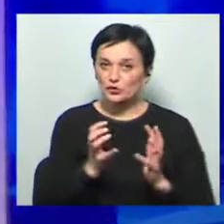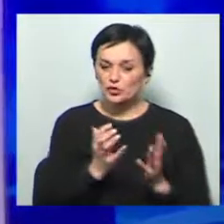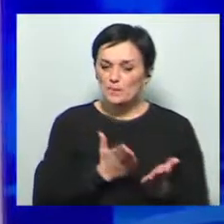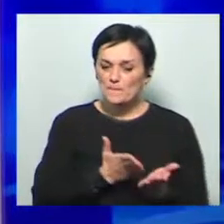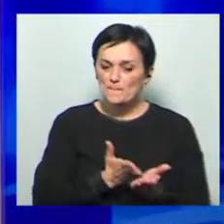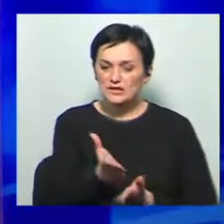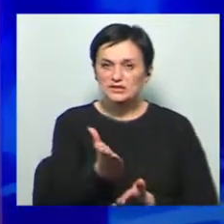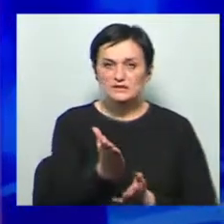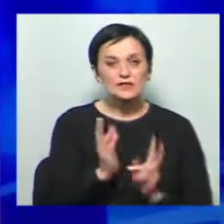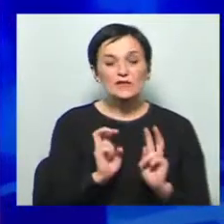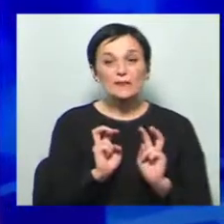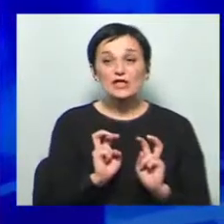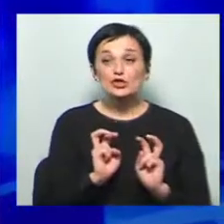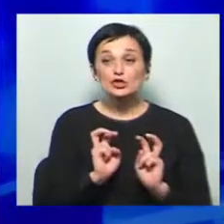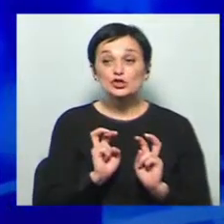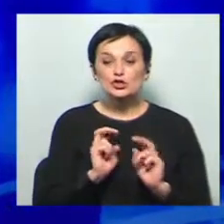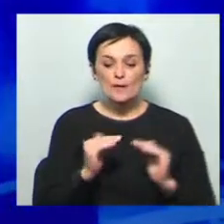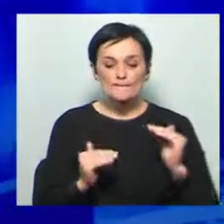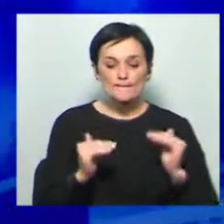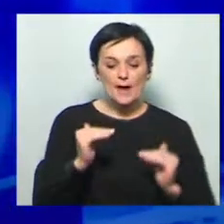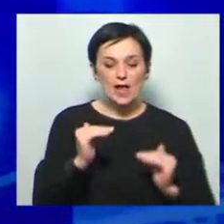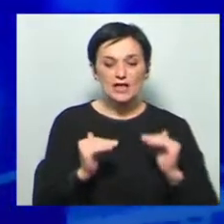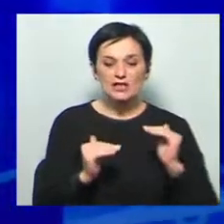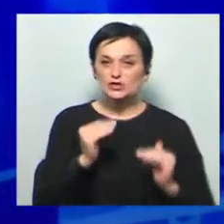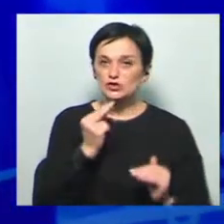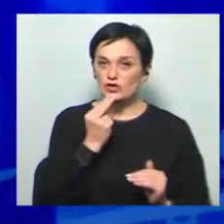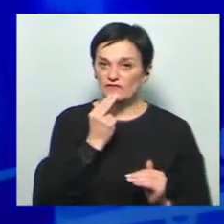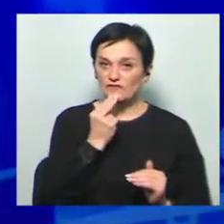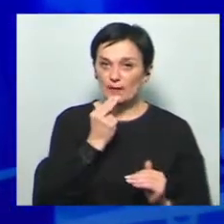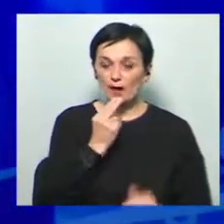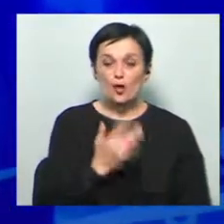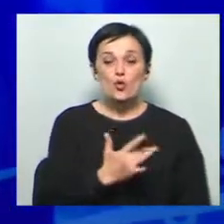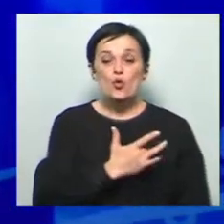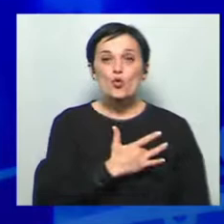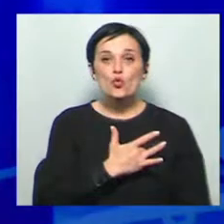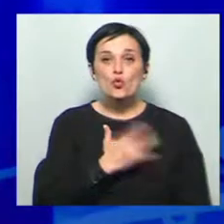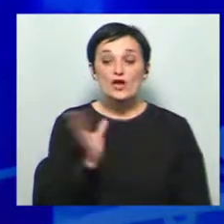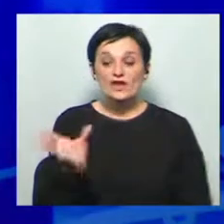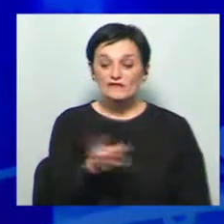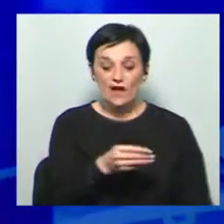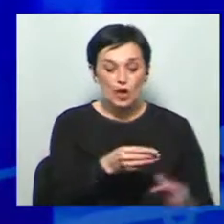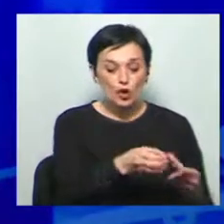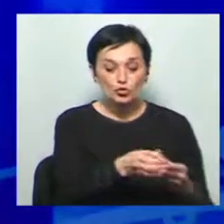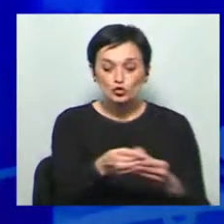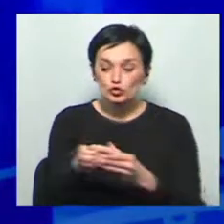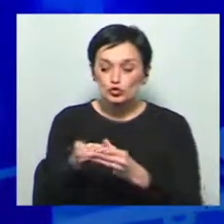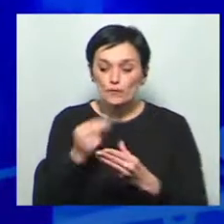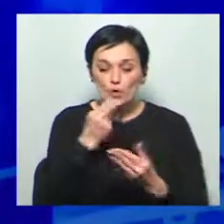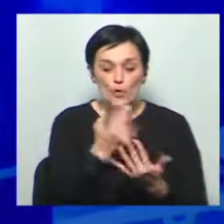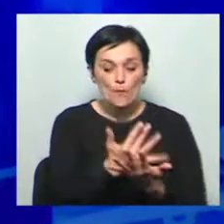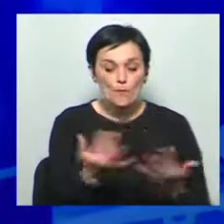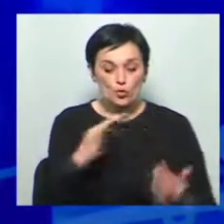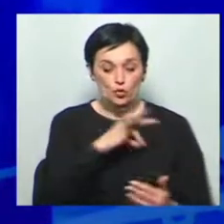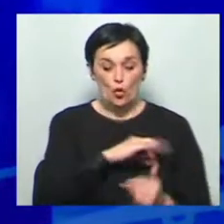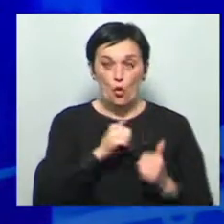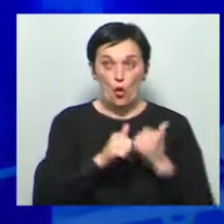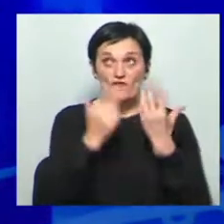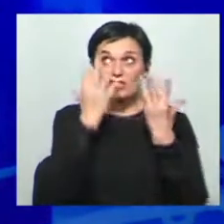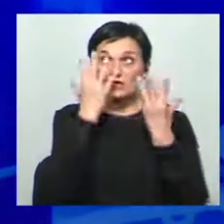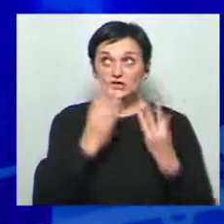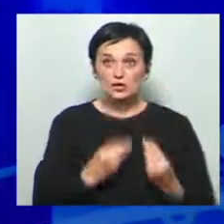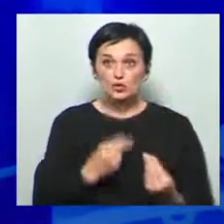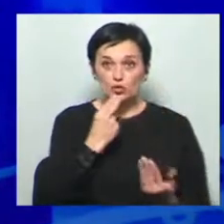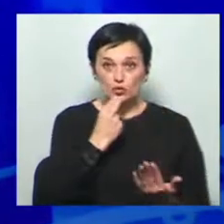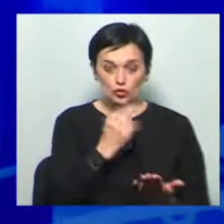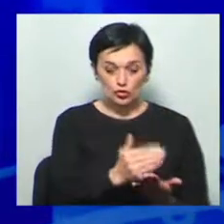პრინციპს, რომელიც ნიშნავს ბალანსირებულ ყვებას და რომელიც გულისხმობს ყველა ჯგუფის პროდუქტის გამოყენებას ყოველდღიურ რაციონში.